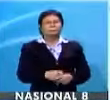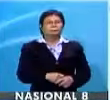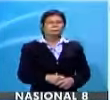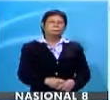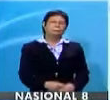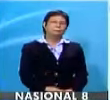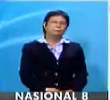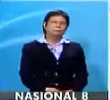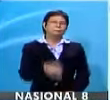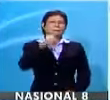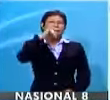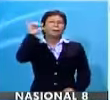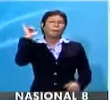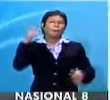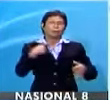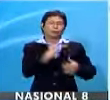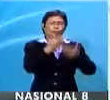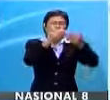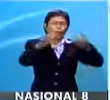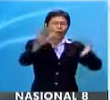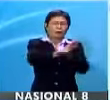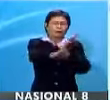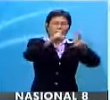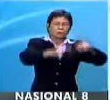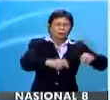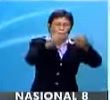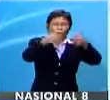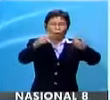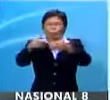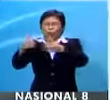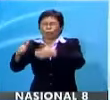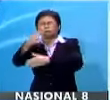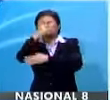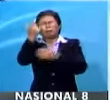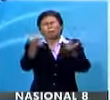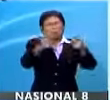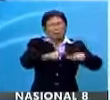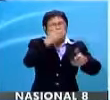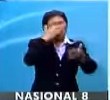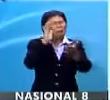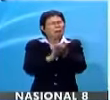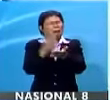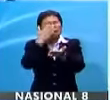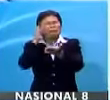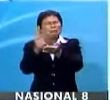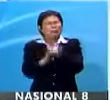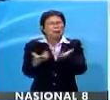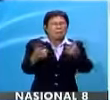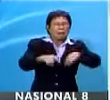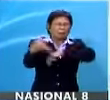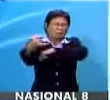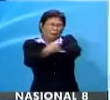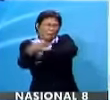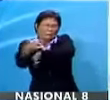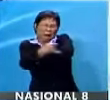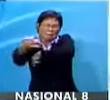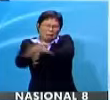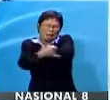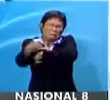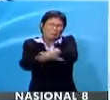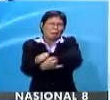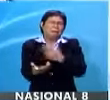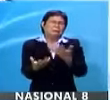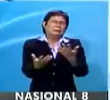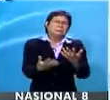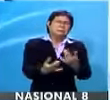semalam kita buka banyak kertas siasatan kerana berlaku banyak perkara-perkara intimidasi terhadap